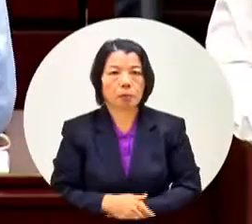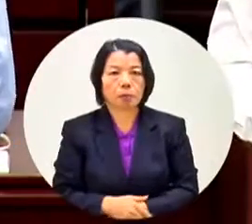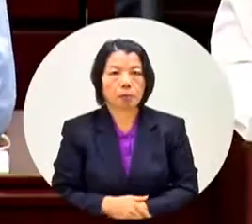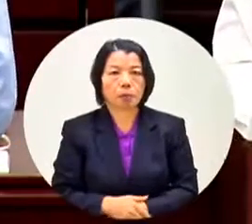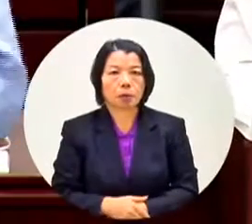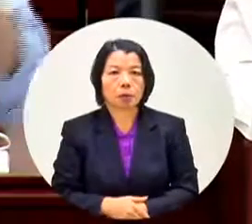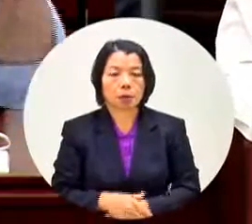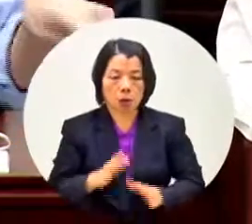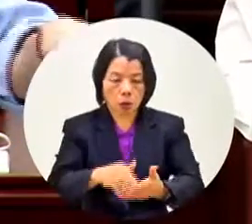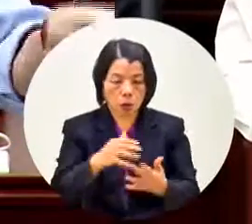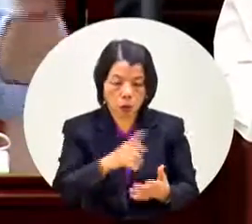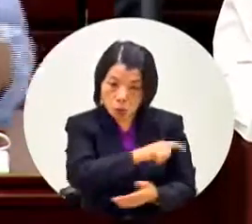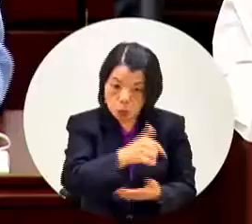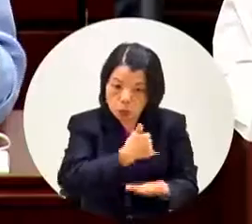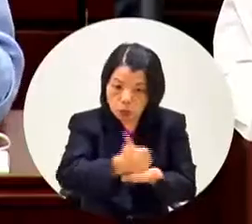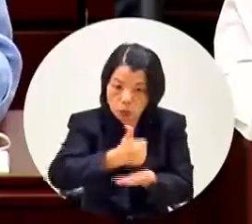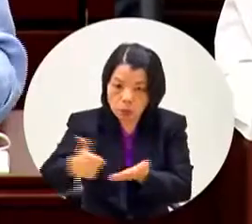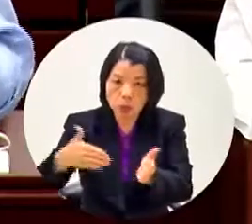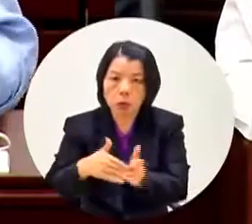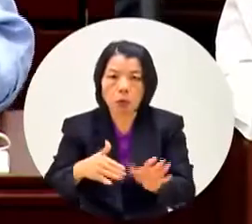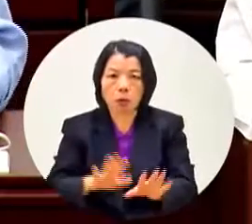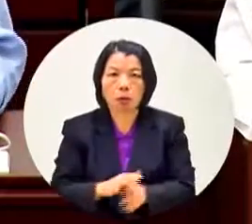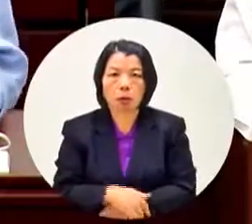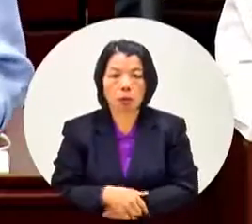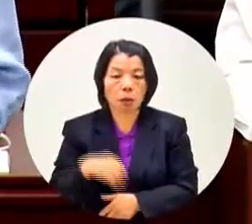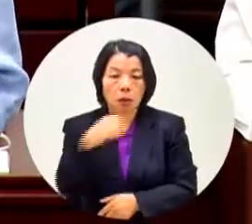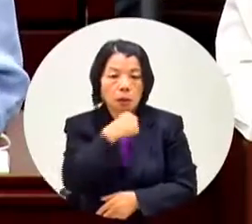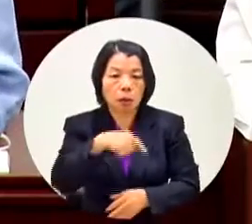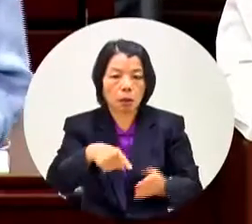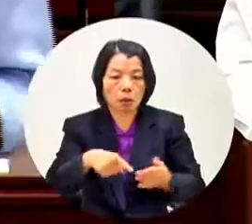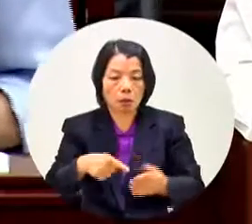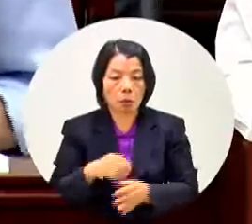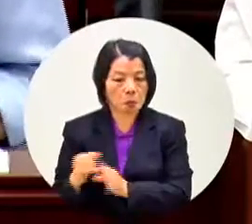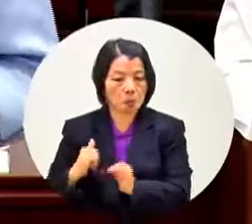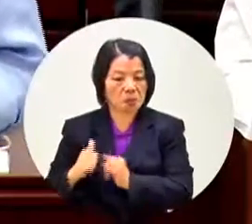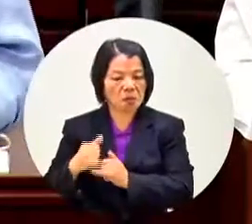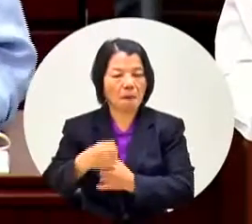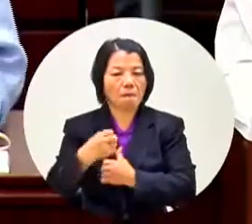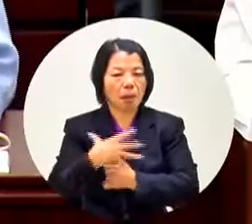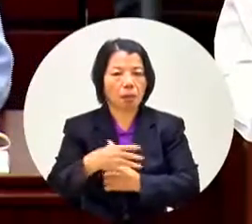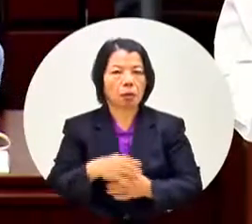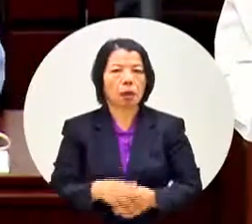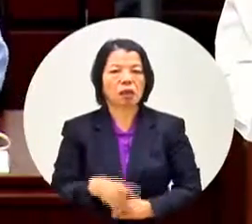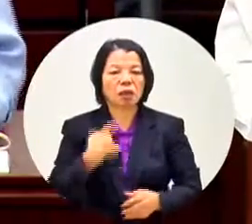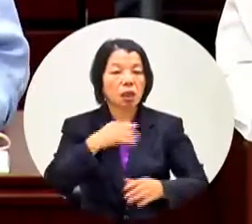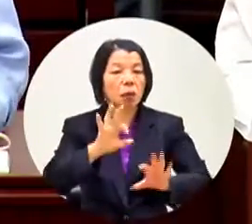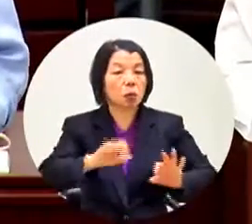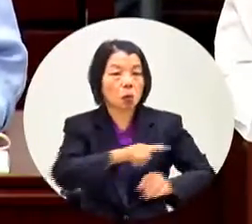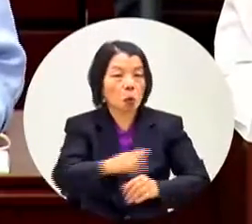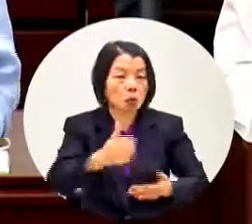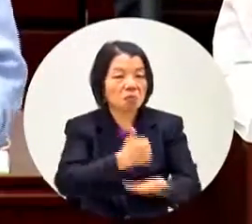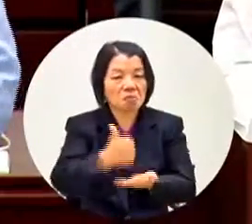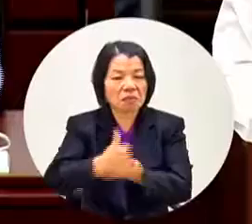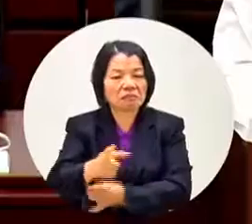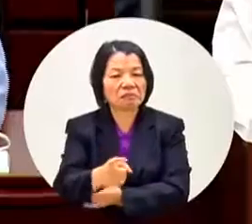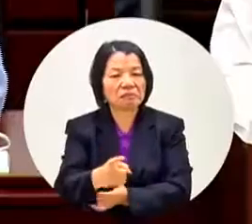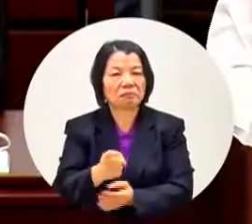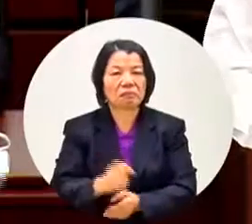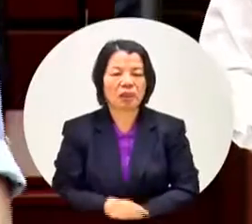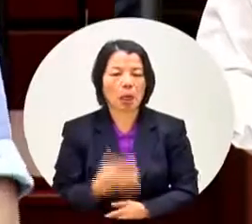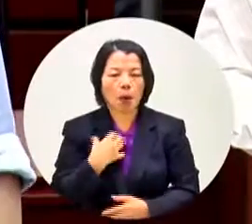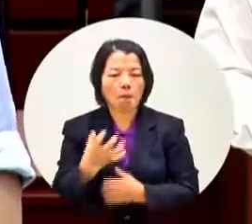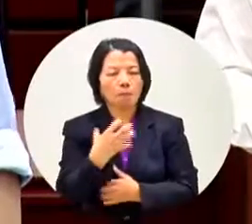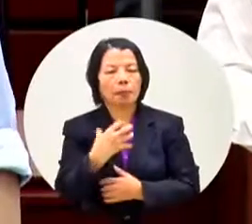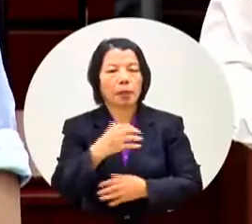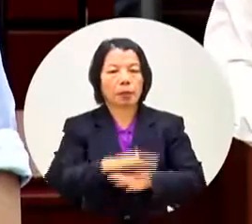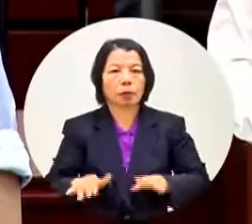民千万不要一窝蜂，千万不要一窝蜂，变得非常重要。第四，通路，就是说我们